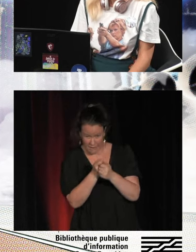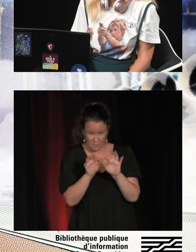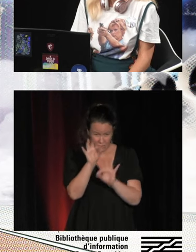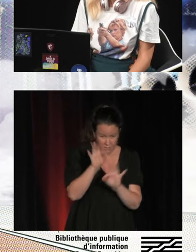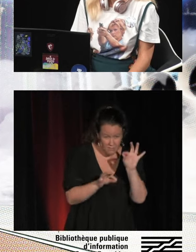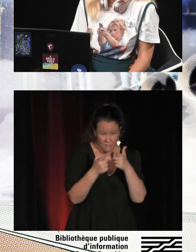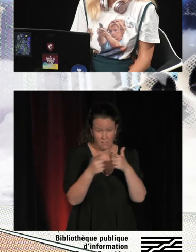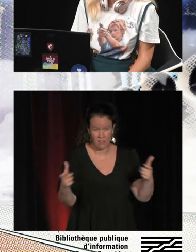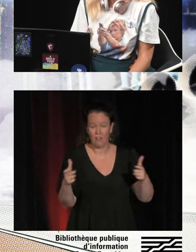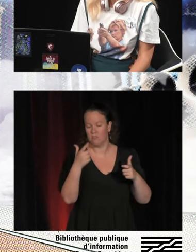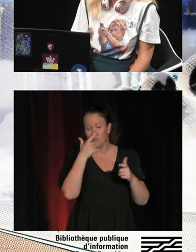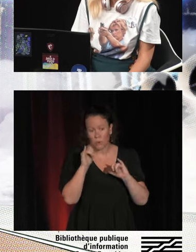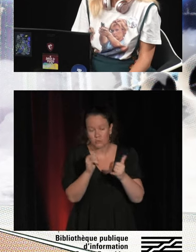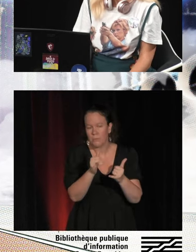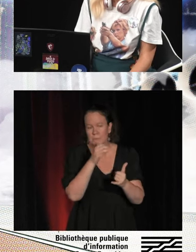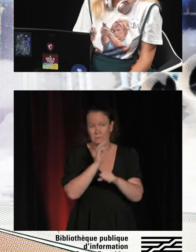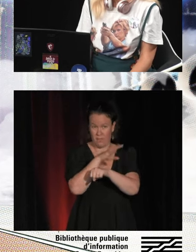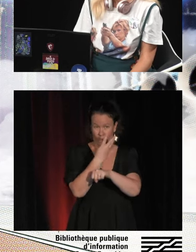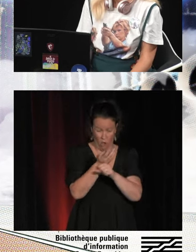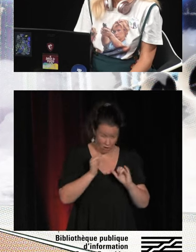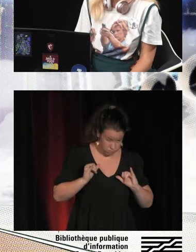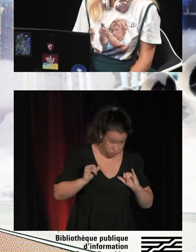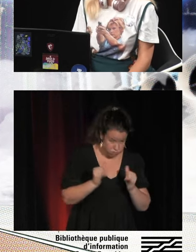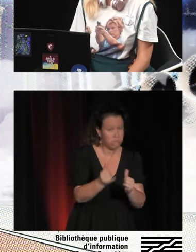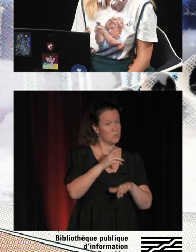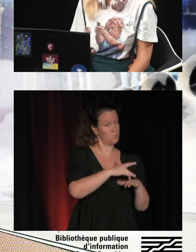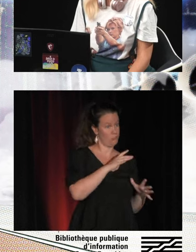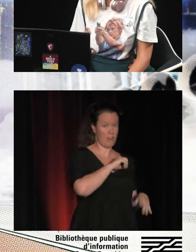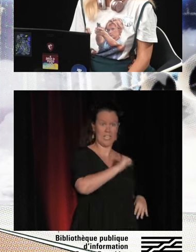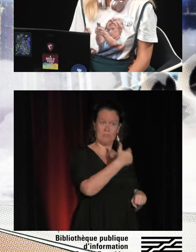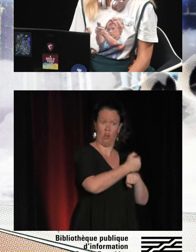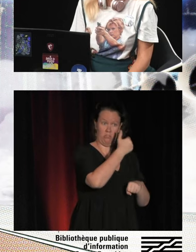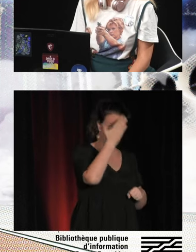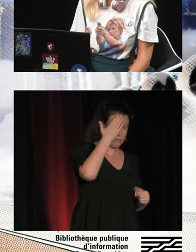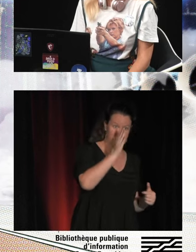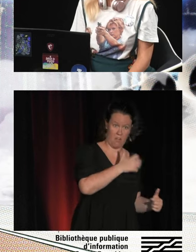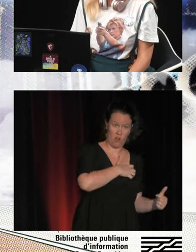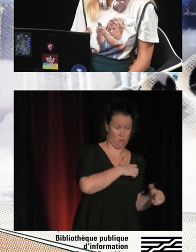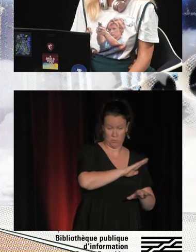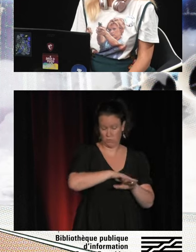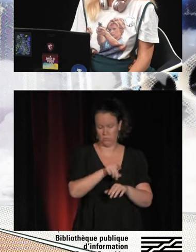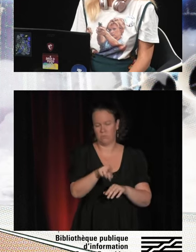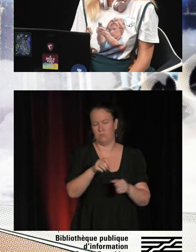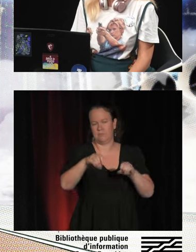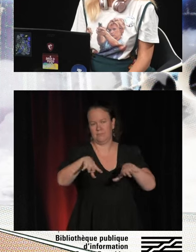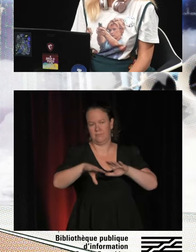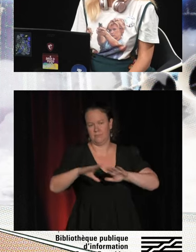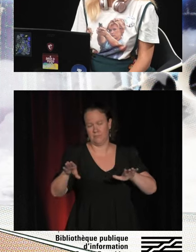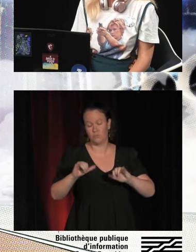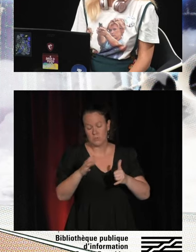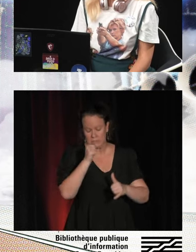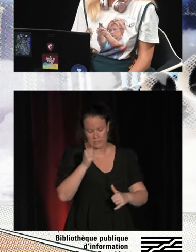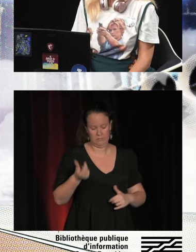j'ai refusé de le terminer. J'ai abandonné au bout de 4 heures. Alors que j'étais déjà speedrunneuse de cette version-ci. Tellement le jeu est éclaté.